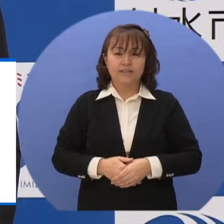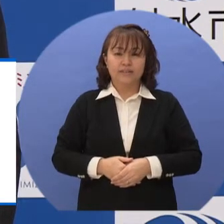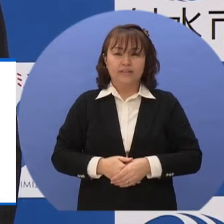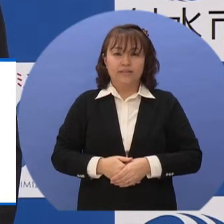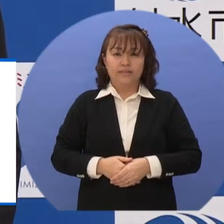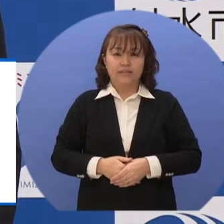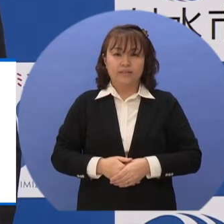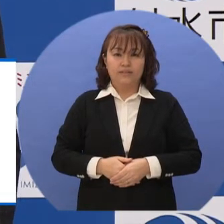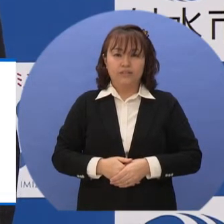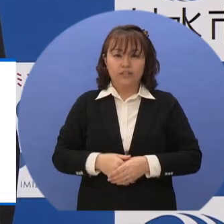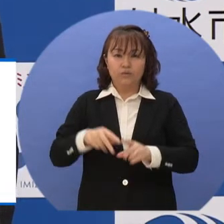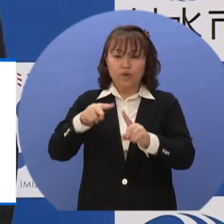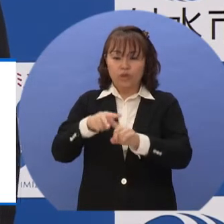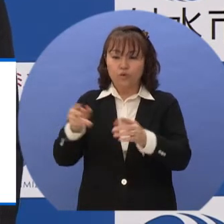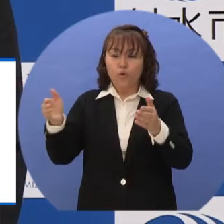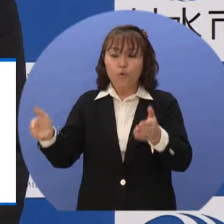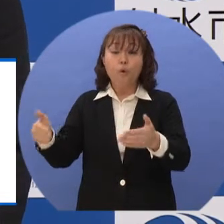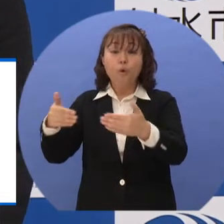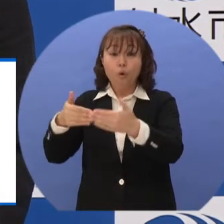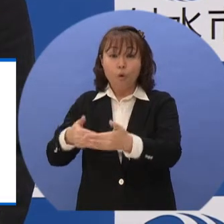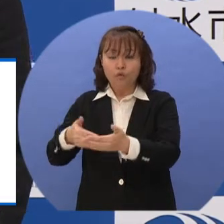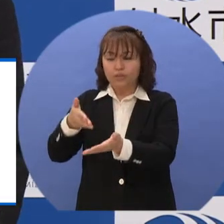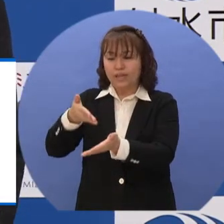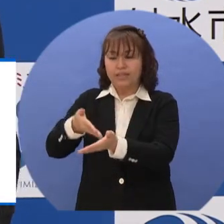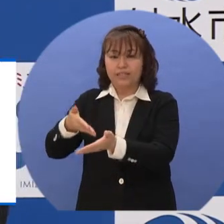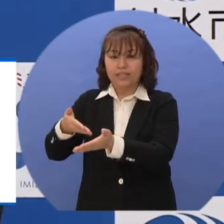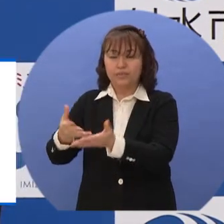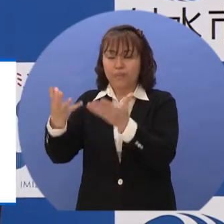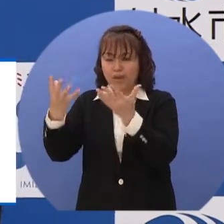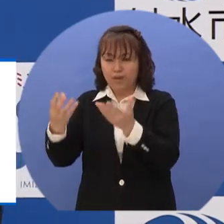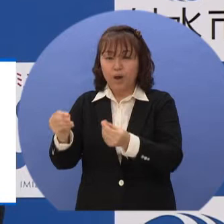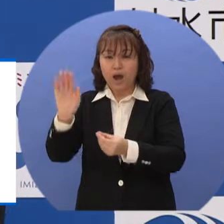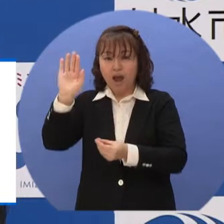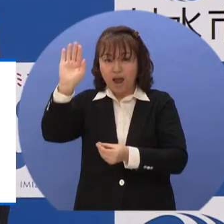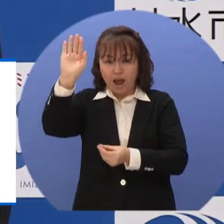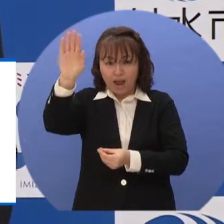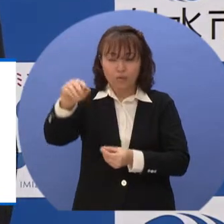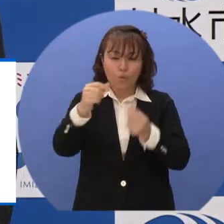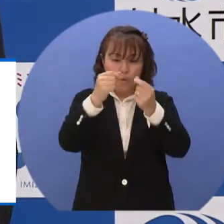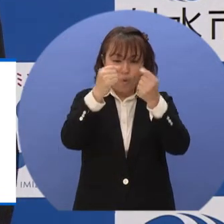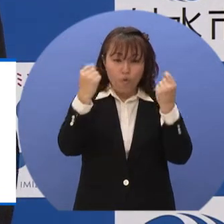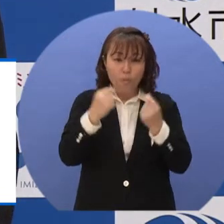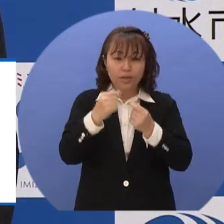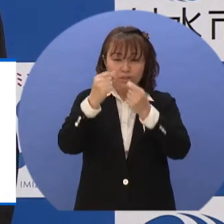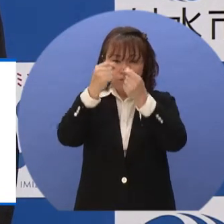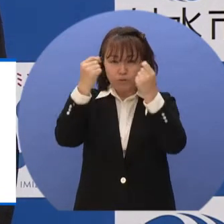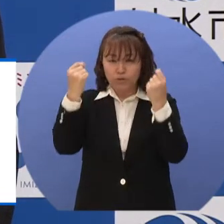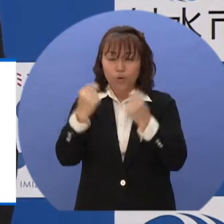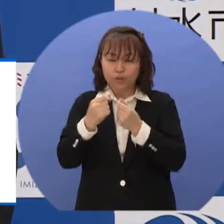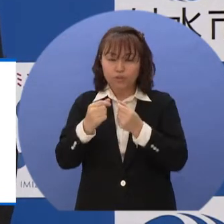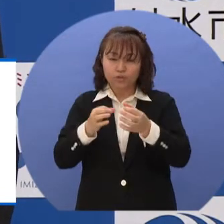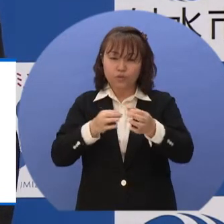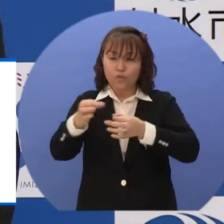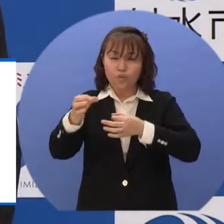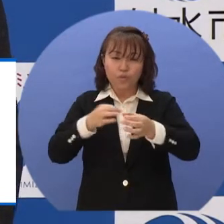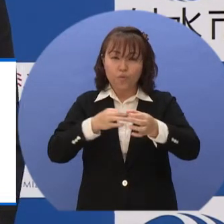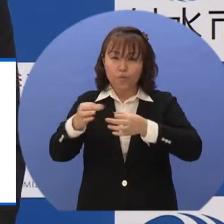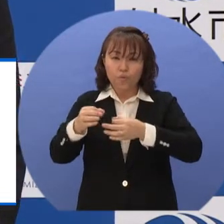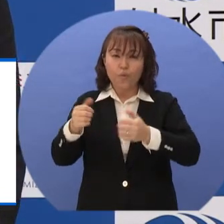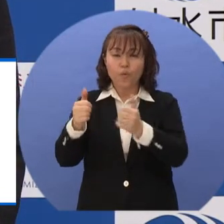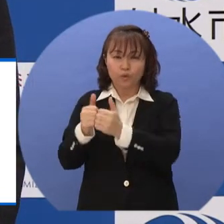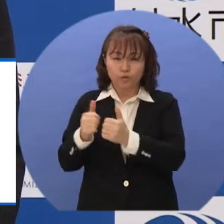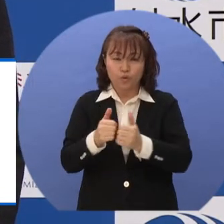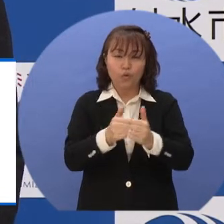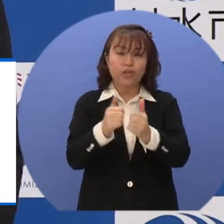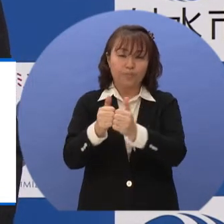小ホールでえ説明を聞いていただいた後ま個別相談ということでえま研修室になろうかと思います